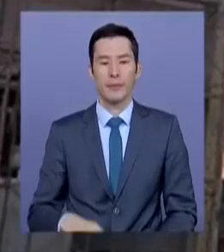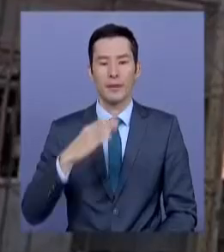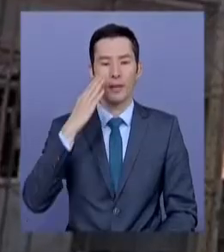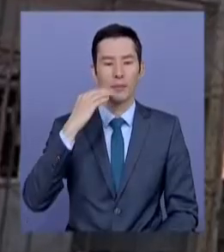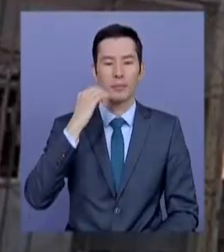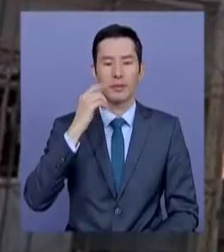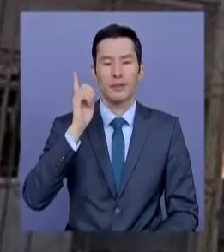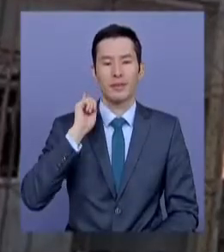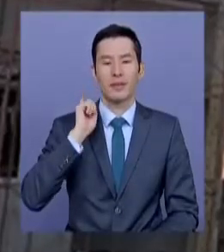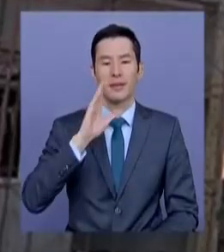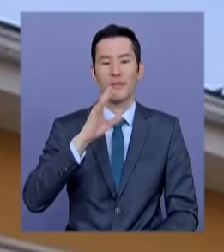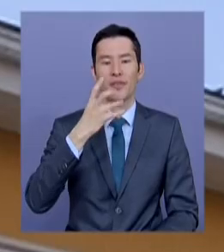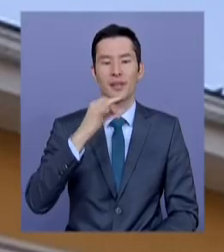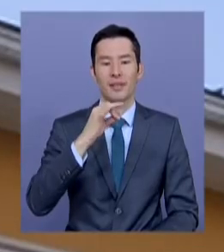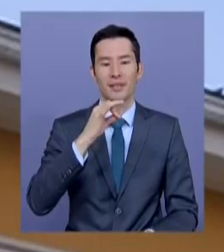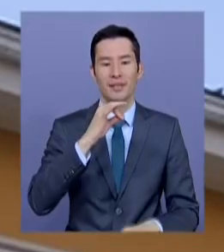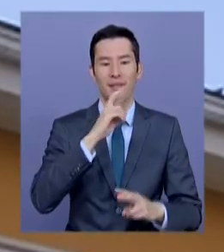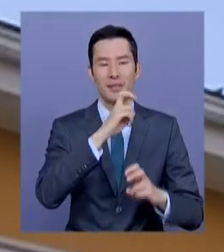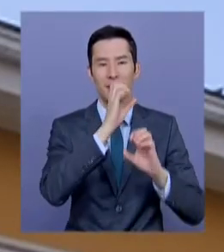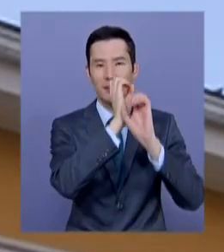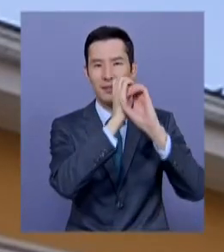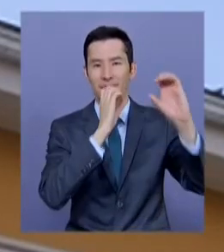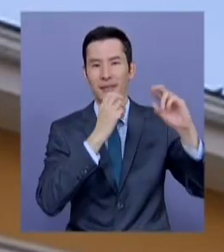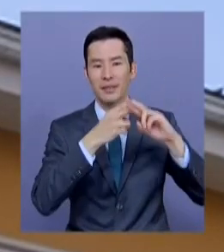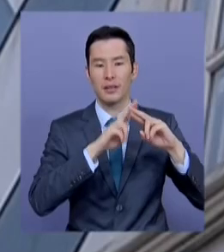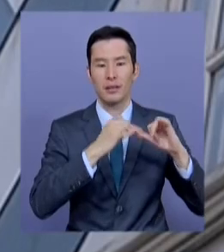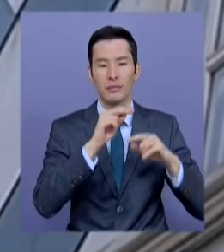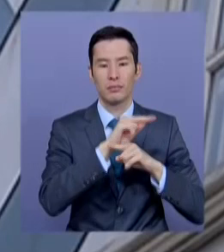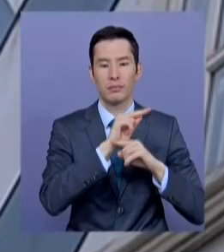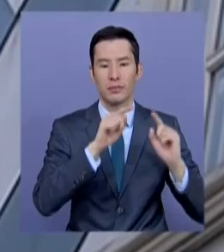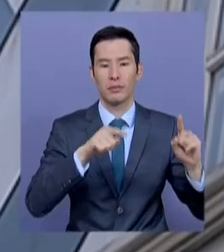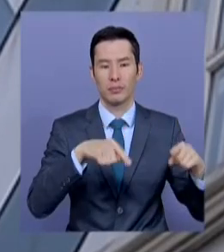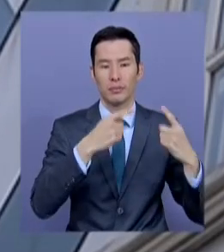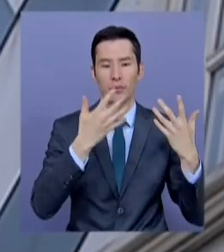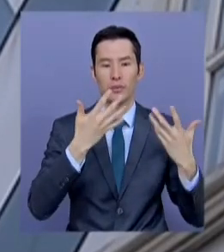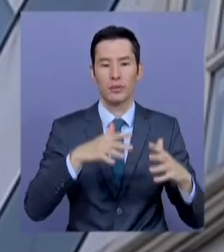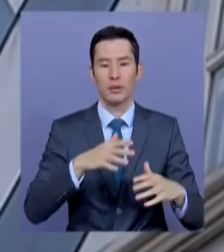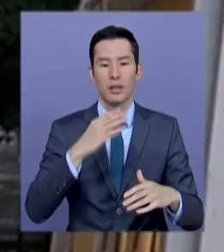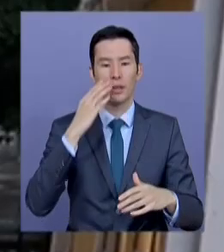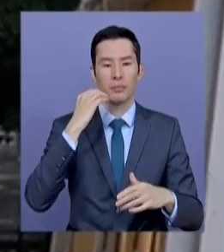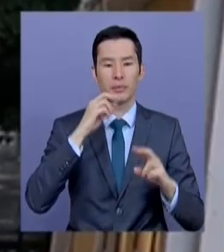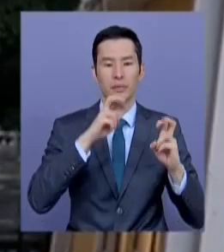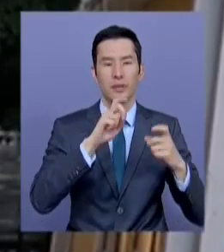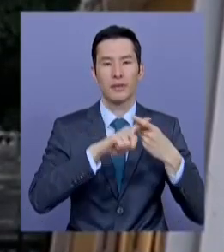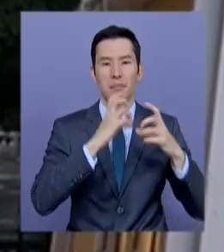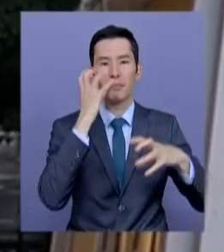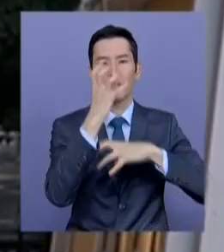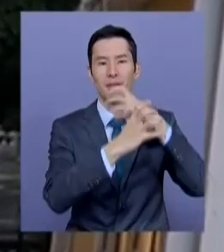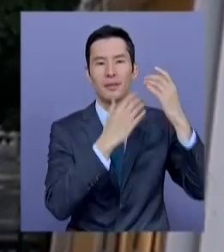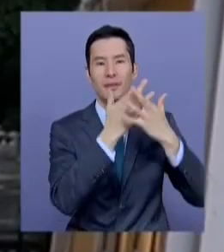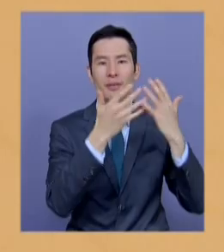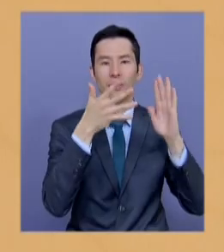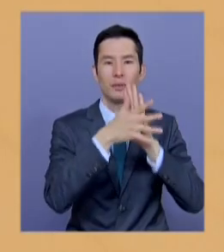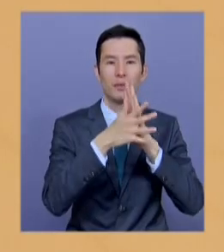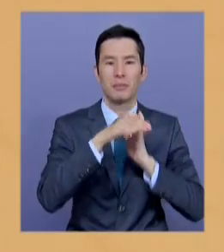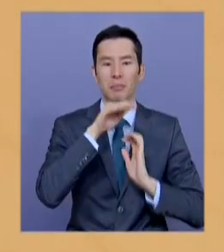Алматыдағы бұрынғы Верный обсерваториясын жаңарту жұмыстары аяқталды. Бұл ғимарат Алматыдағы алғашқы метеорологиялық станция болған. Яғни